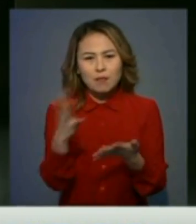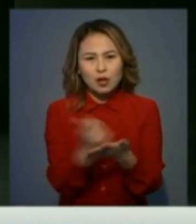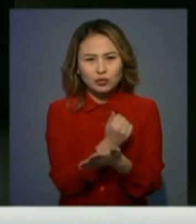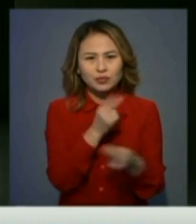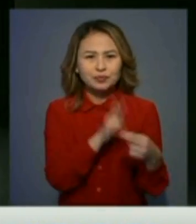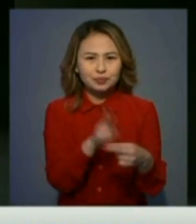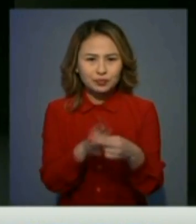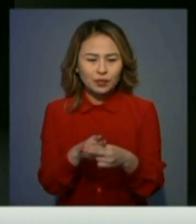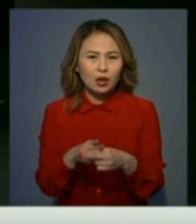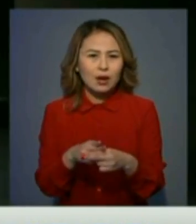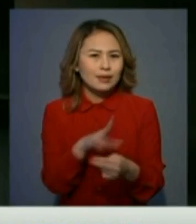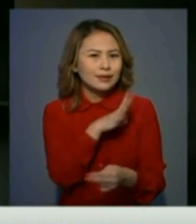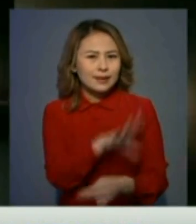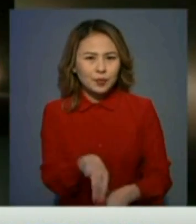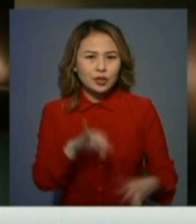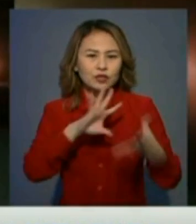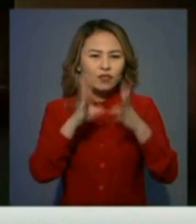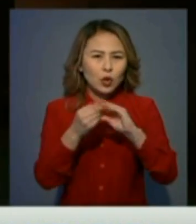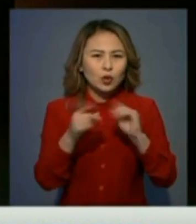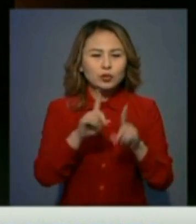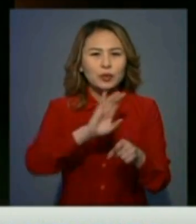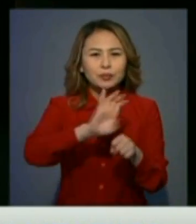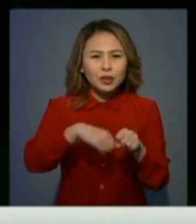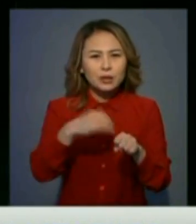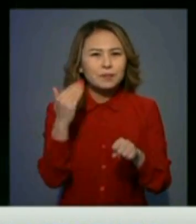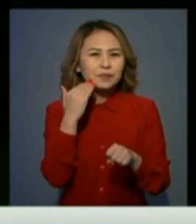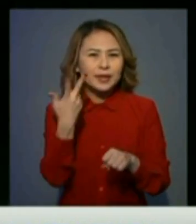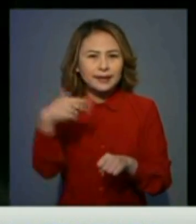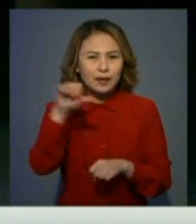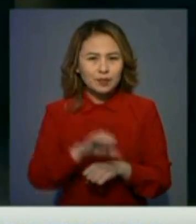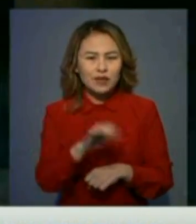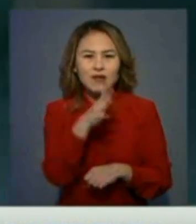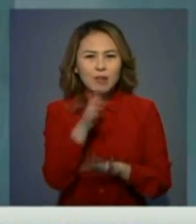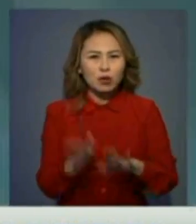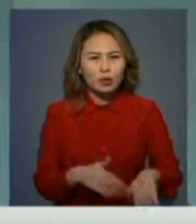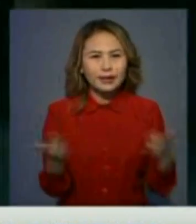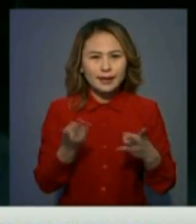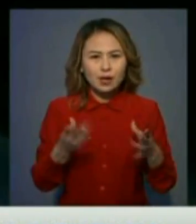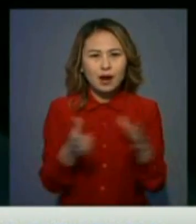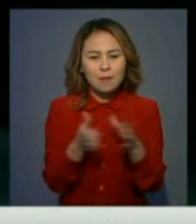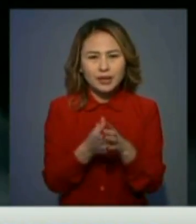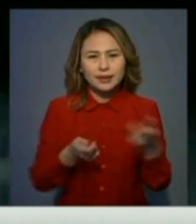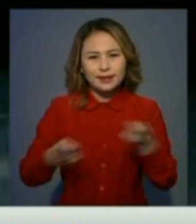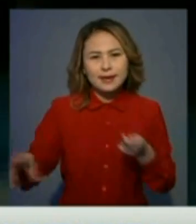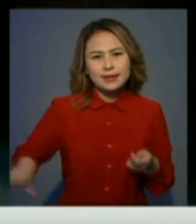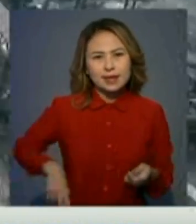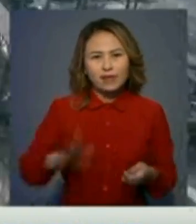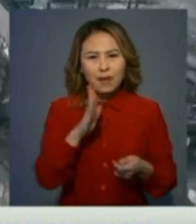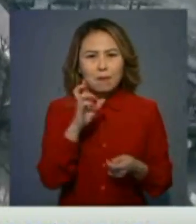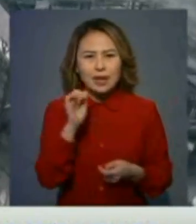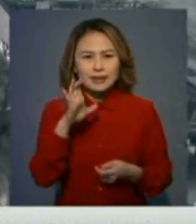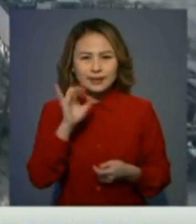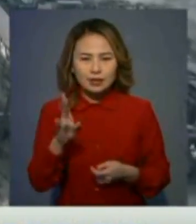жұмысына кедергі келтірмеген. Ал апаттың салдарын жоюға шамамен 3 аптадай уақыт керек, дейді компанияның атқарушы директоры Вадим